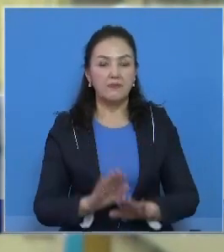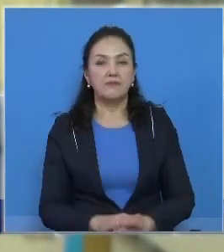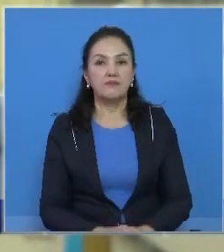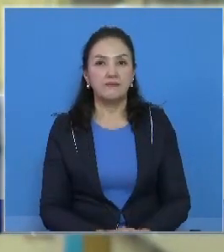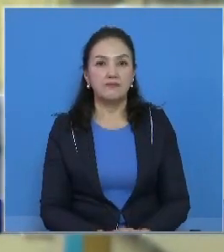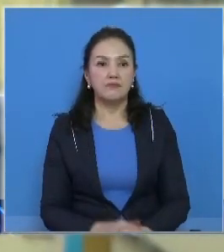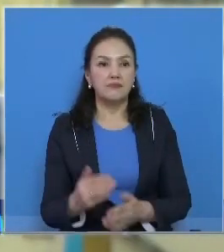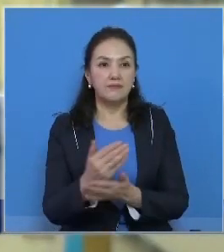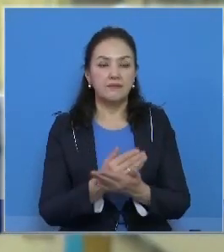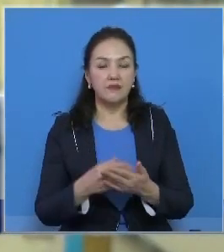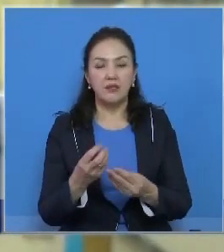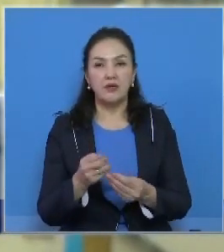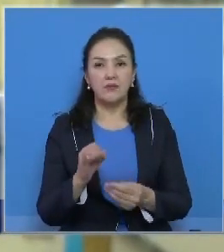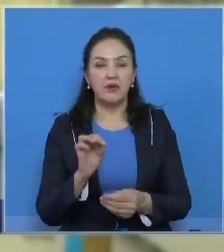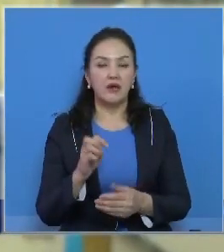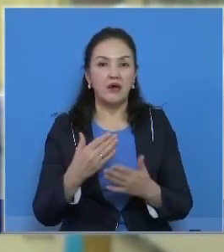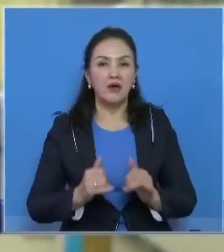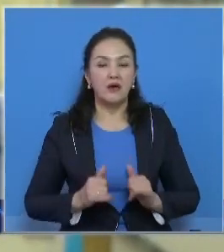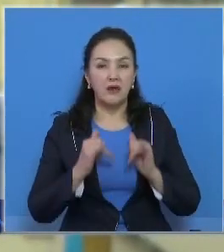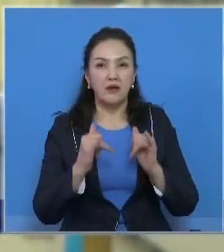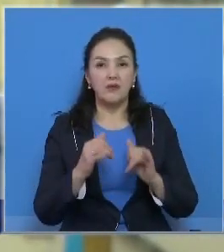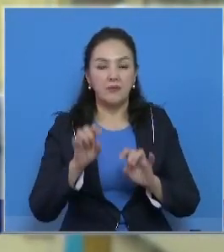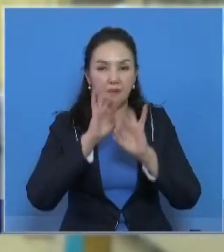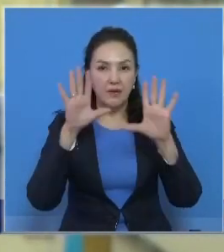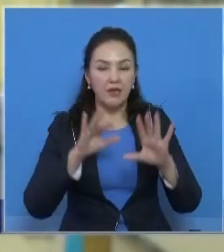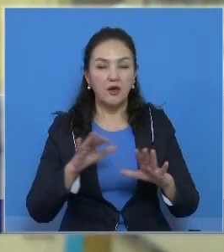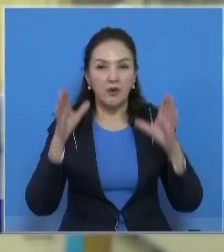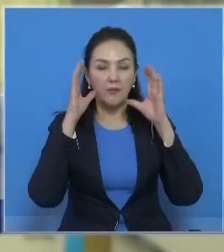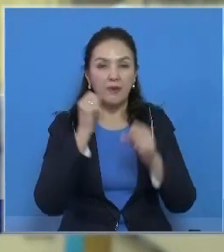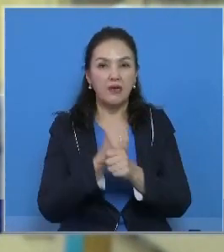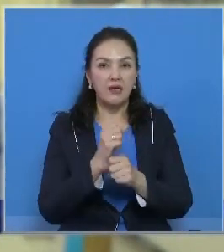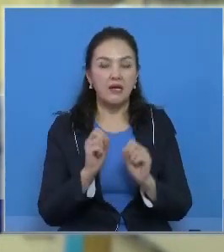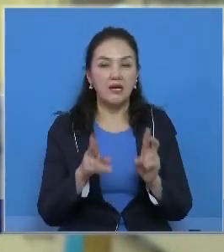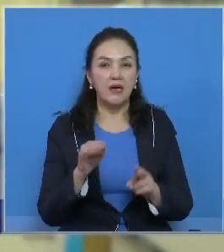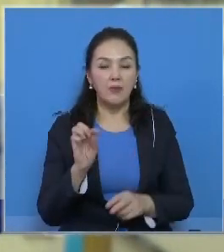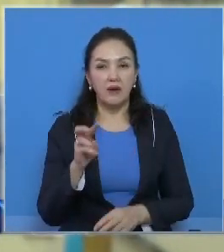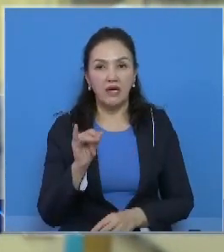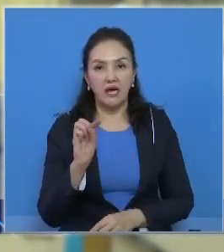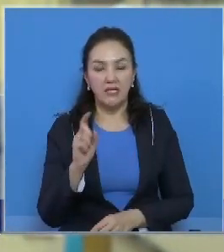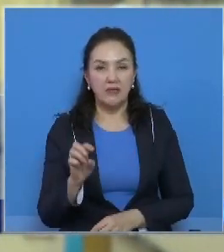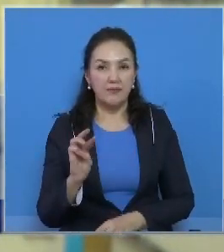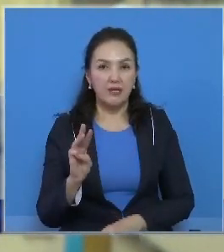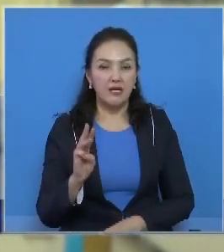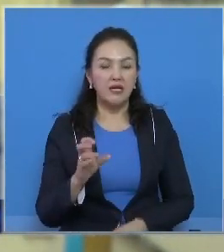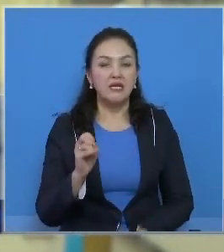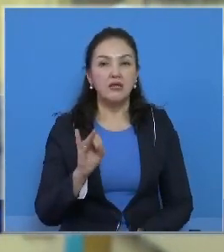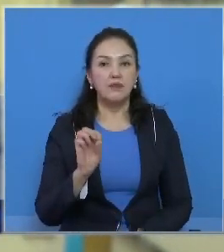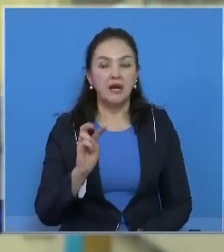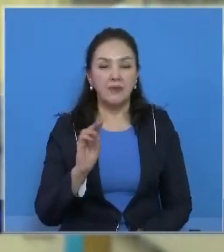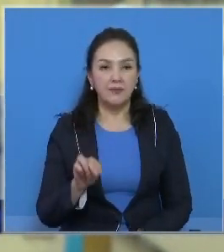есть собранных коллекций, экспозиций, посвященных известным религиозным деятелям, такие как Абулгалым и